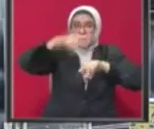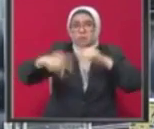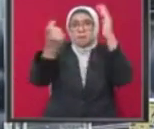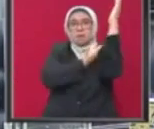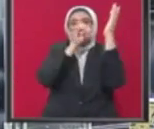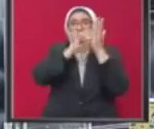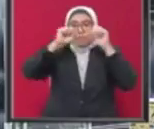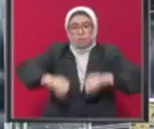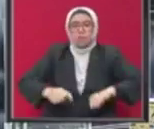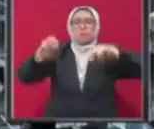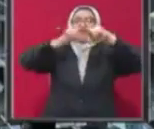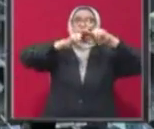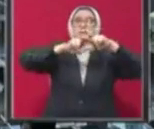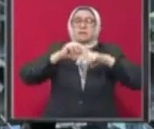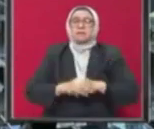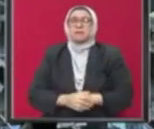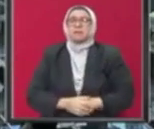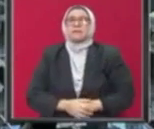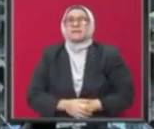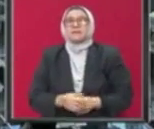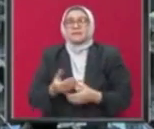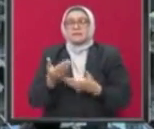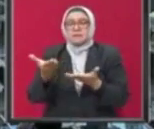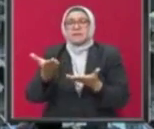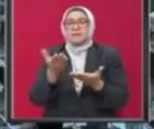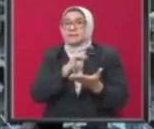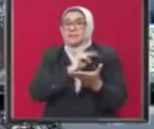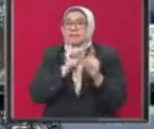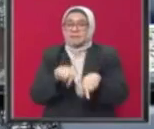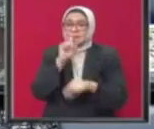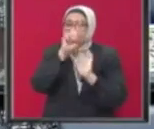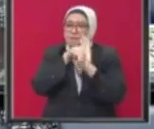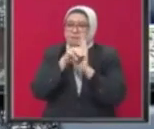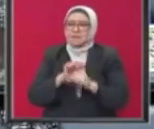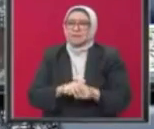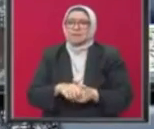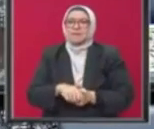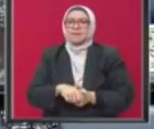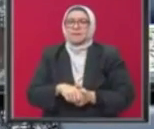ditingkatkan? Sila Yang Berhormat Menteri. Satu minit. Saya ada betul, masih Yang Berhormat.